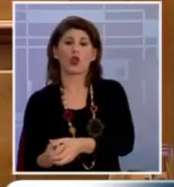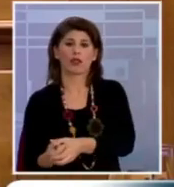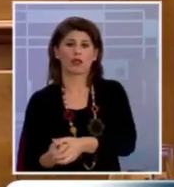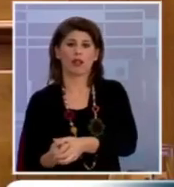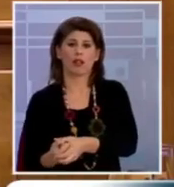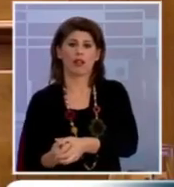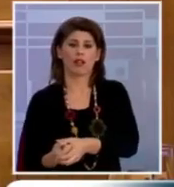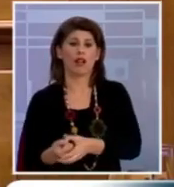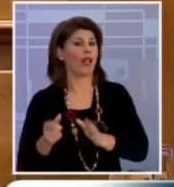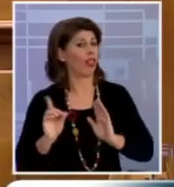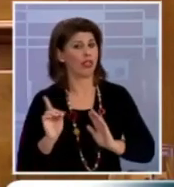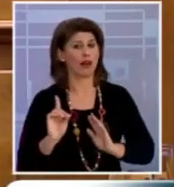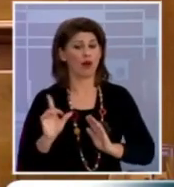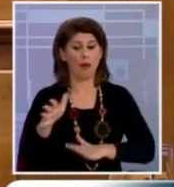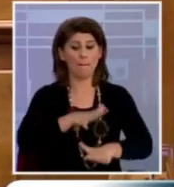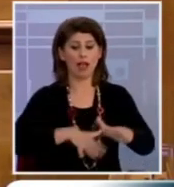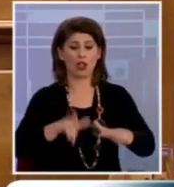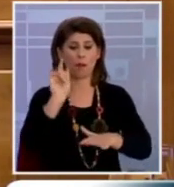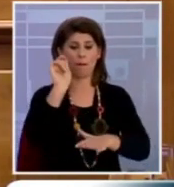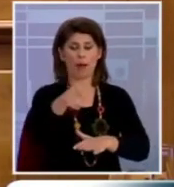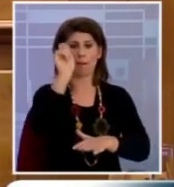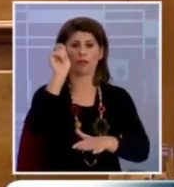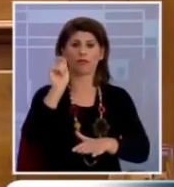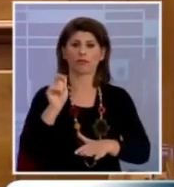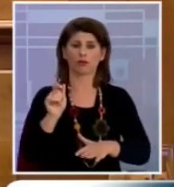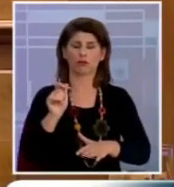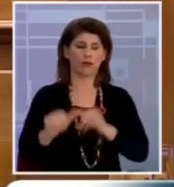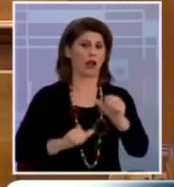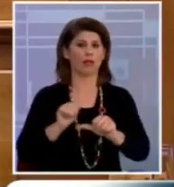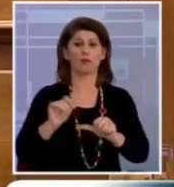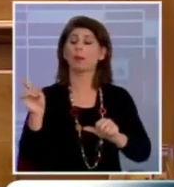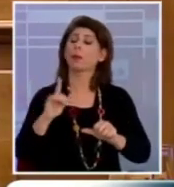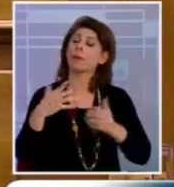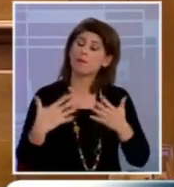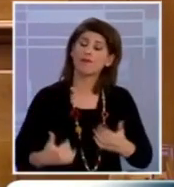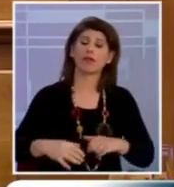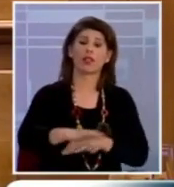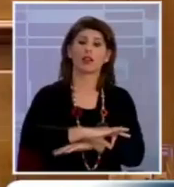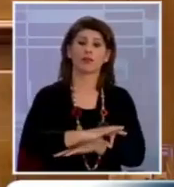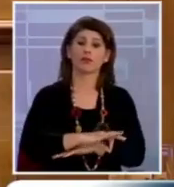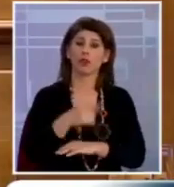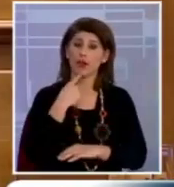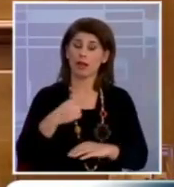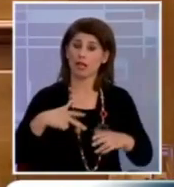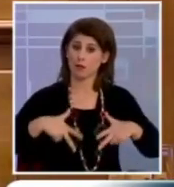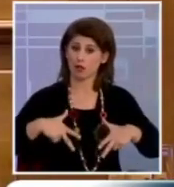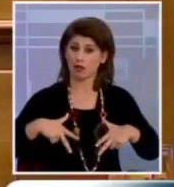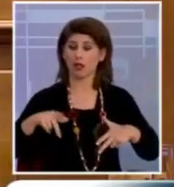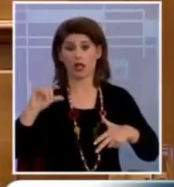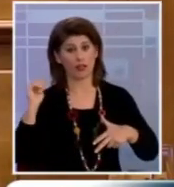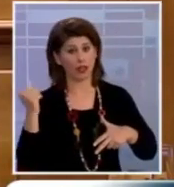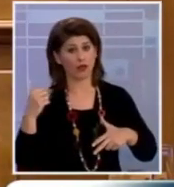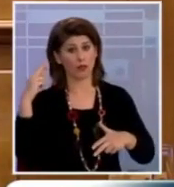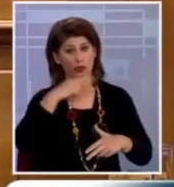Δεν έχουμε μαγικό ραβδί, έχουμε σχέδιο. Το ανέφεραν και οι υπουργοί που μίλησαν σήμερα και χθες ο Πρωθυπουργός της